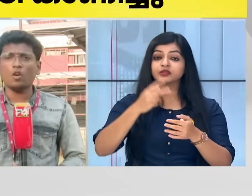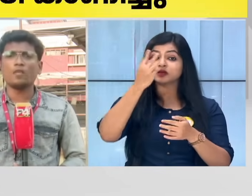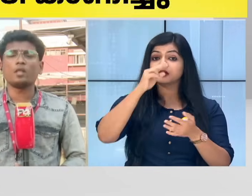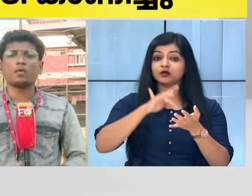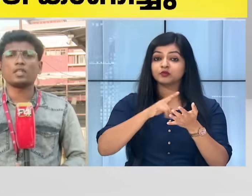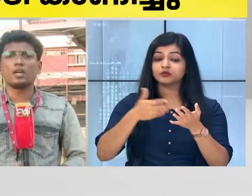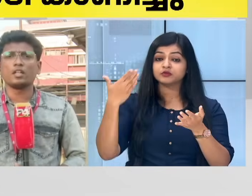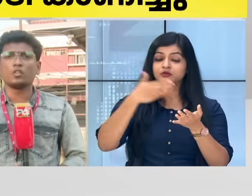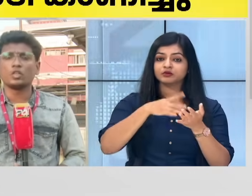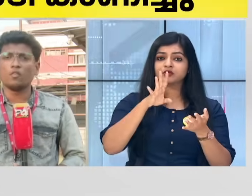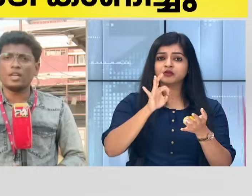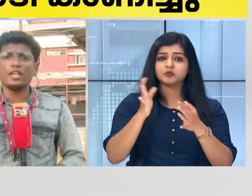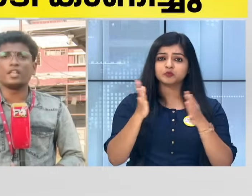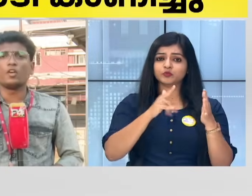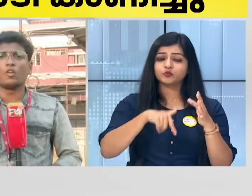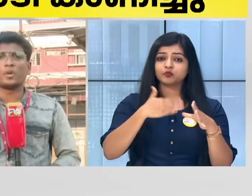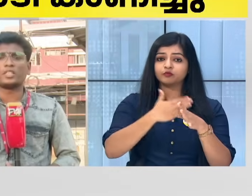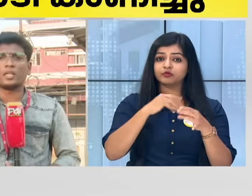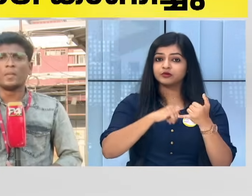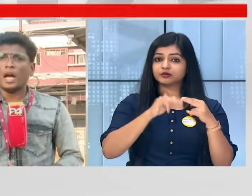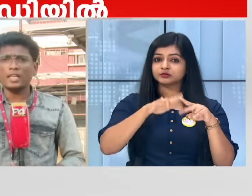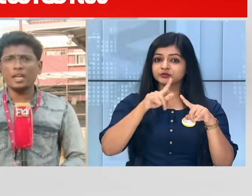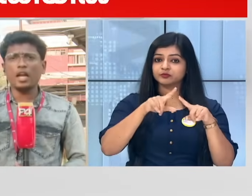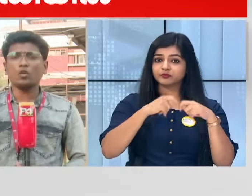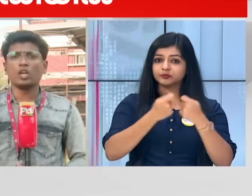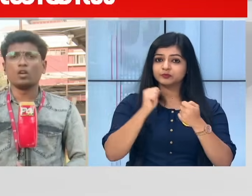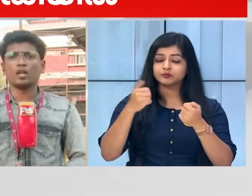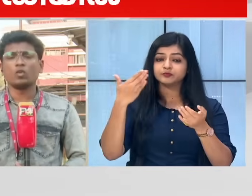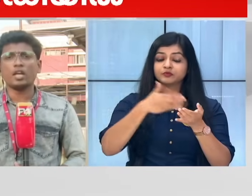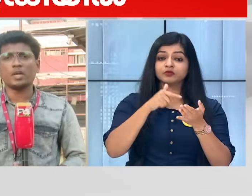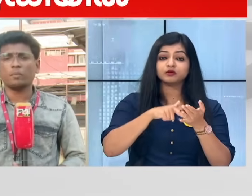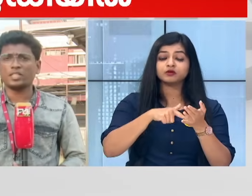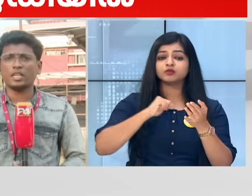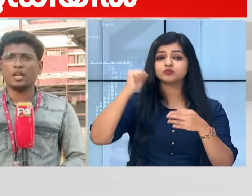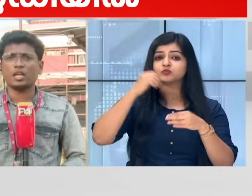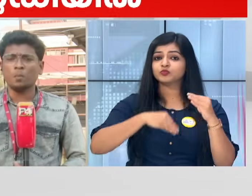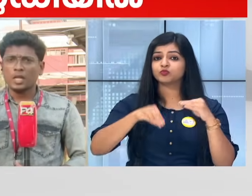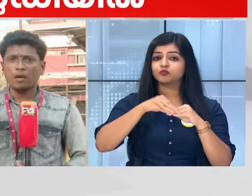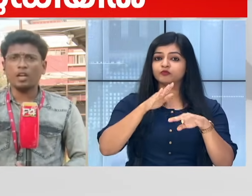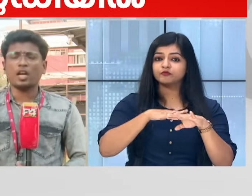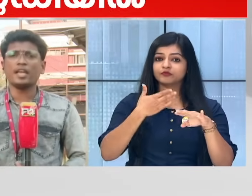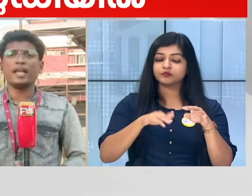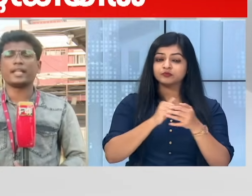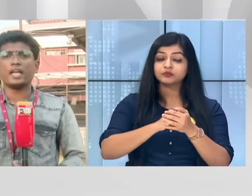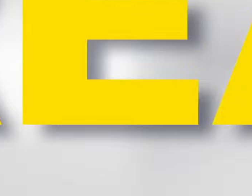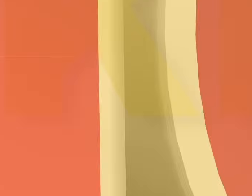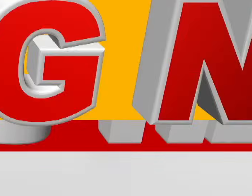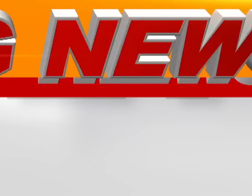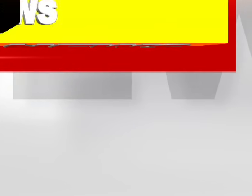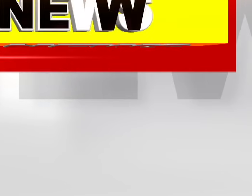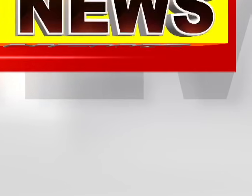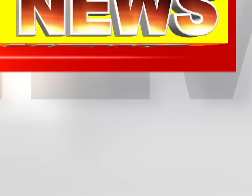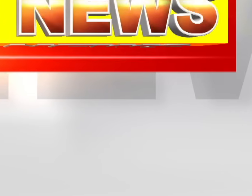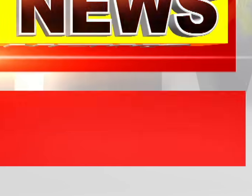40ഓളം വരുന്ന പ്രവർത്തകരുടെ നേതൃത്വത്തിൽ വലിയ രീതിയിലുള്ള ഒരു പ്രതിഷേധം അത് ഇരിങ്ങാലക്കുടയിൽ ഉണ്ടായി. പക്ഷേ പ്രതിഷേധക്കാർക്ക് ഗവർണർക്ക് അരികിലേക്ക് എത്താൻ കഴിഞ്ഞിരുന്നില്ല.